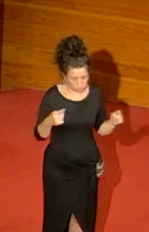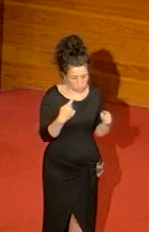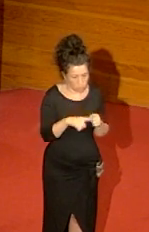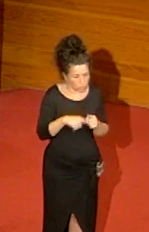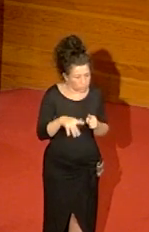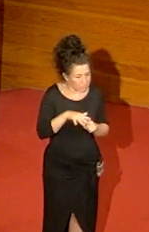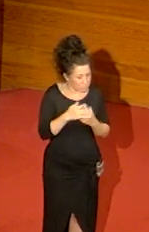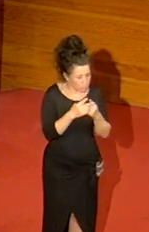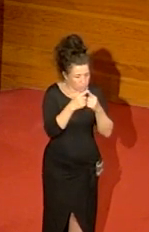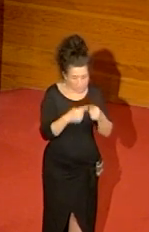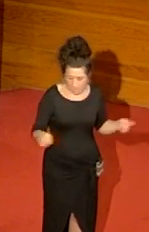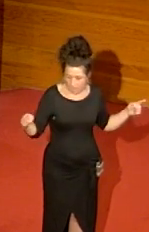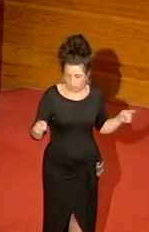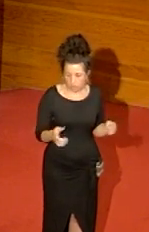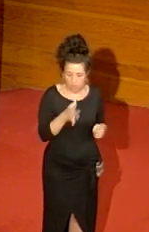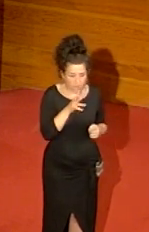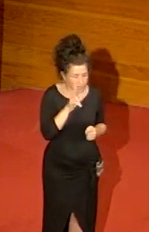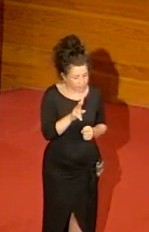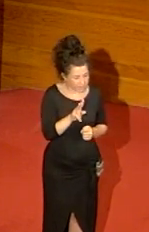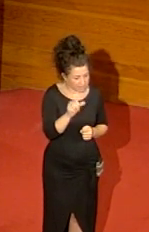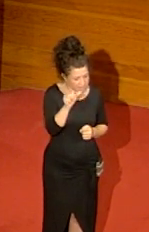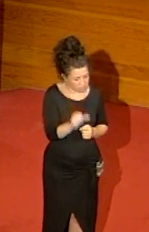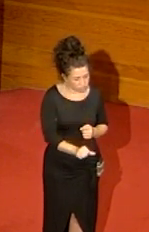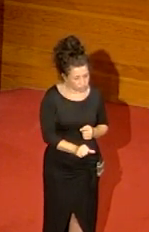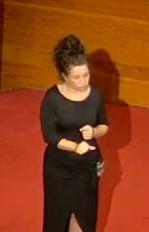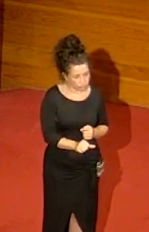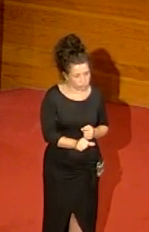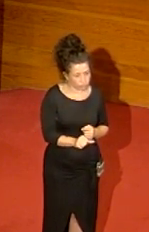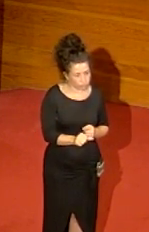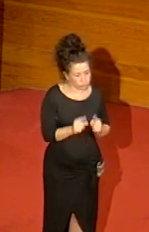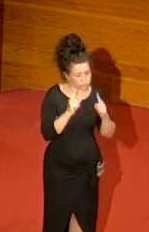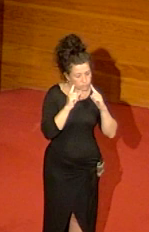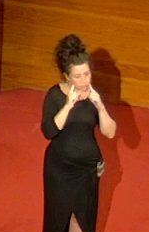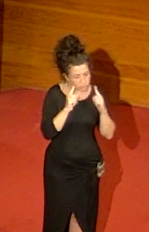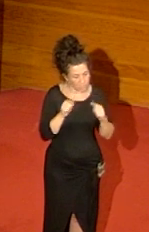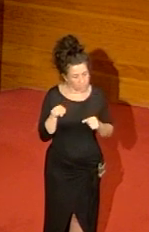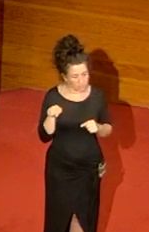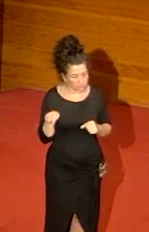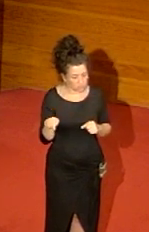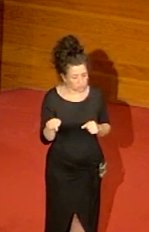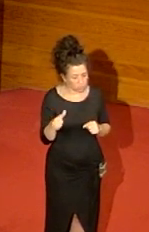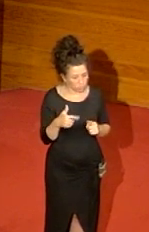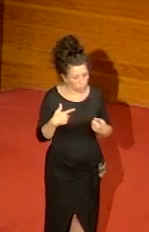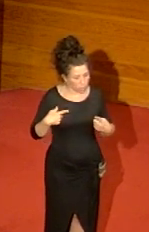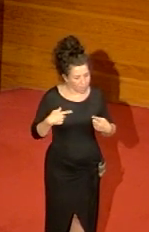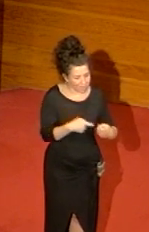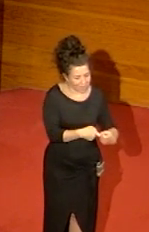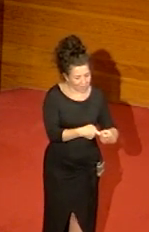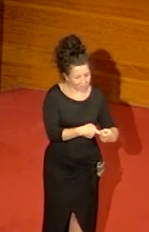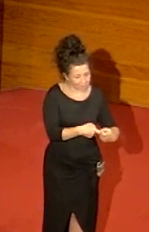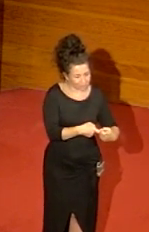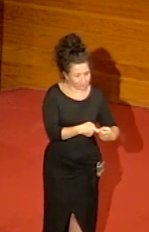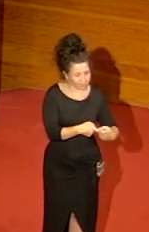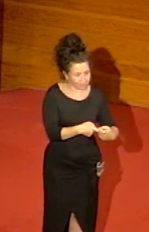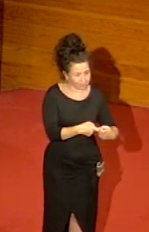ikusiko duzue, kasu honetan, gerra begi oso